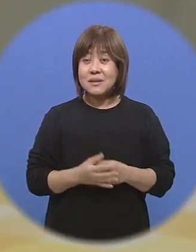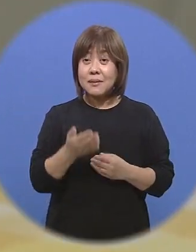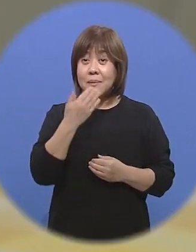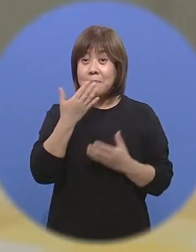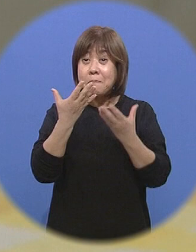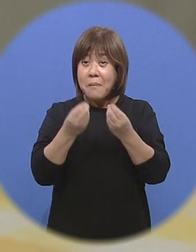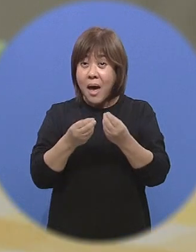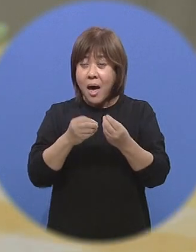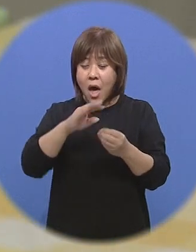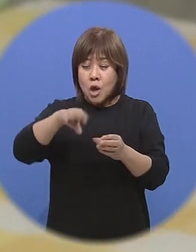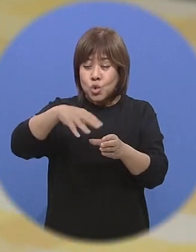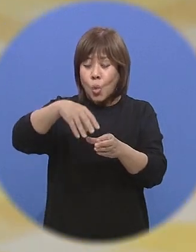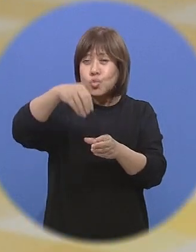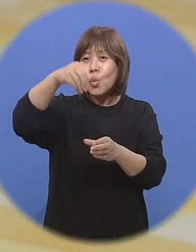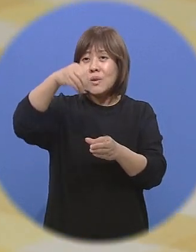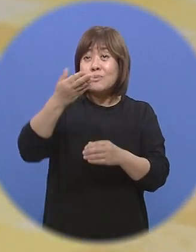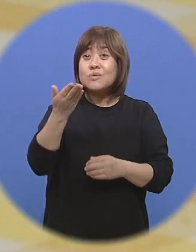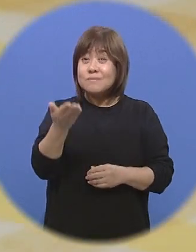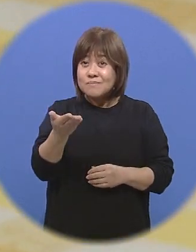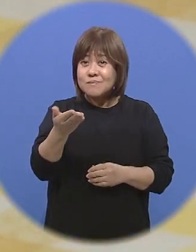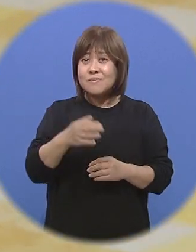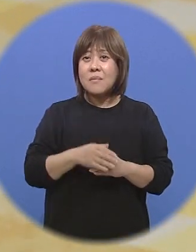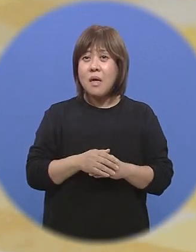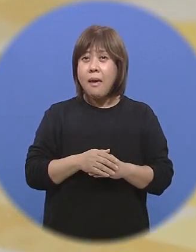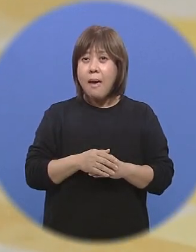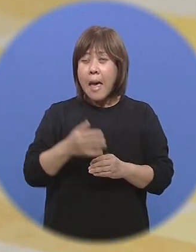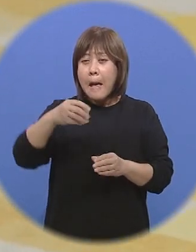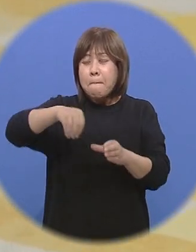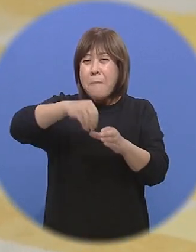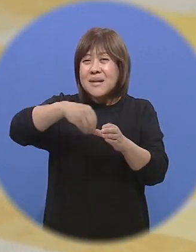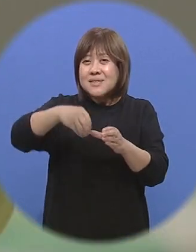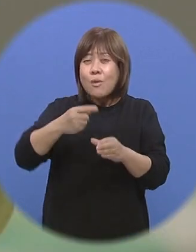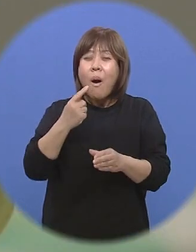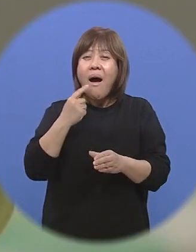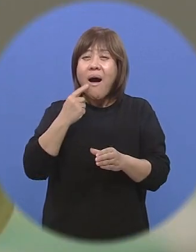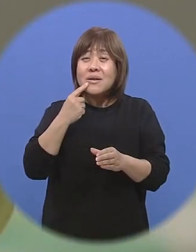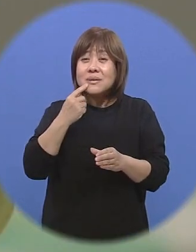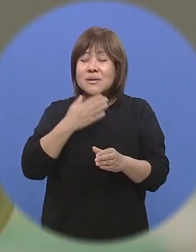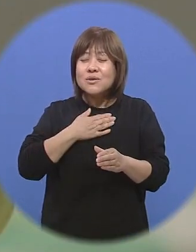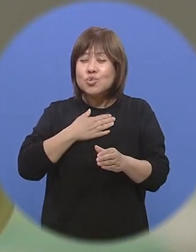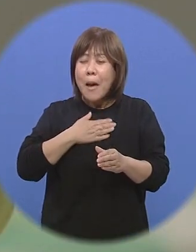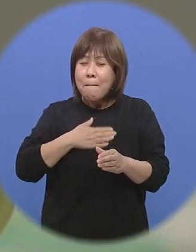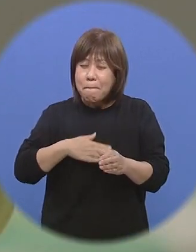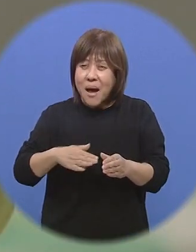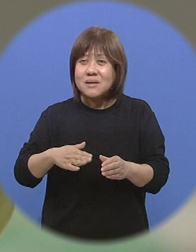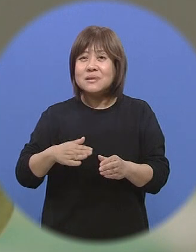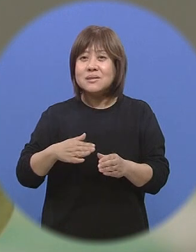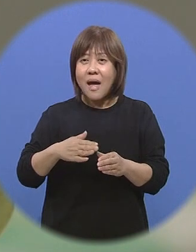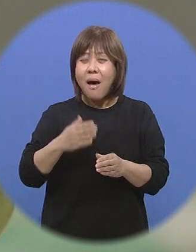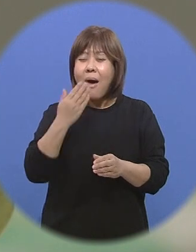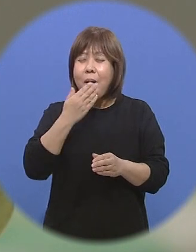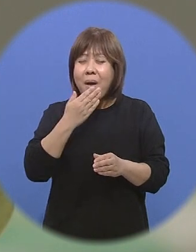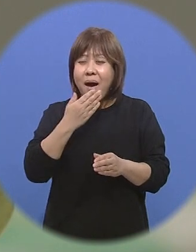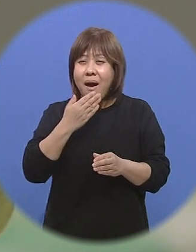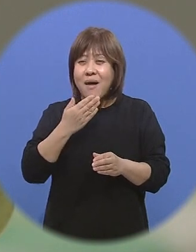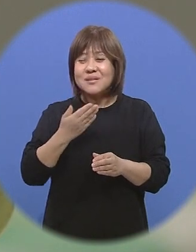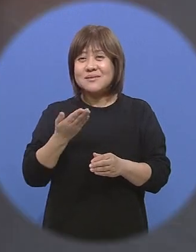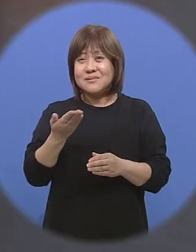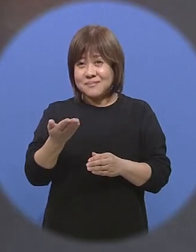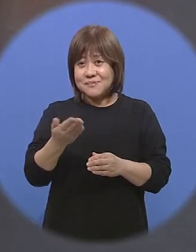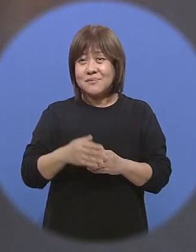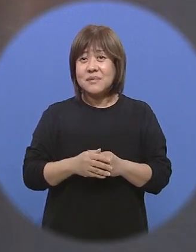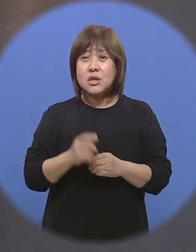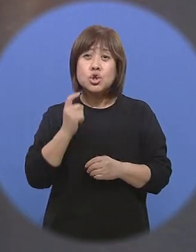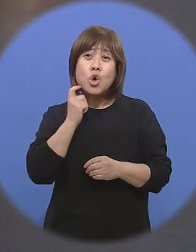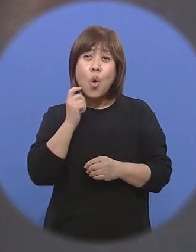そしてデザートにはグリーンソフト、 抹茶本来の風味が味わえるさっぱりとした程よい甘さが魅力です。